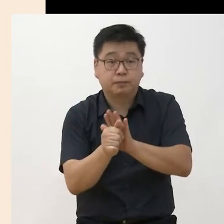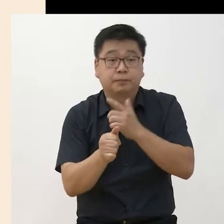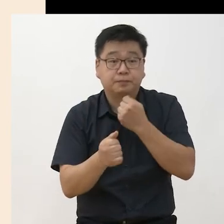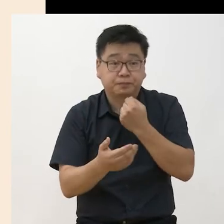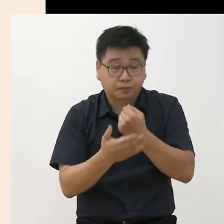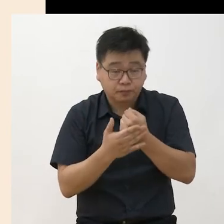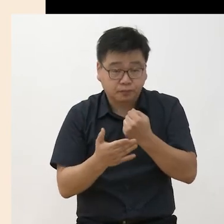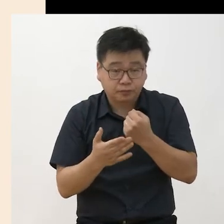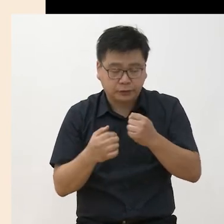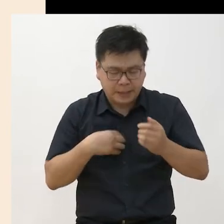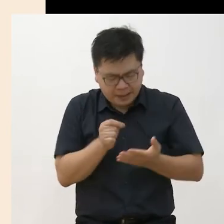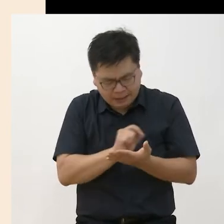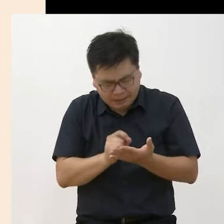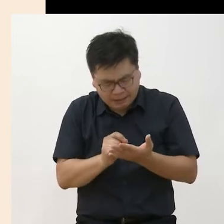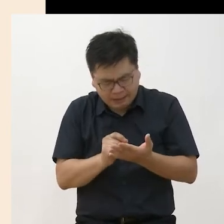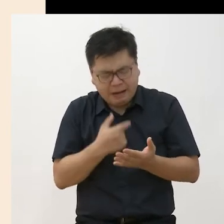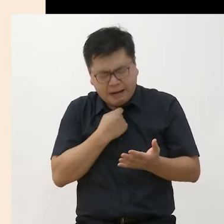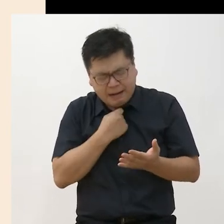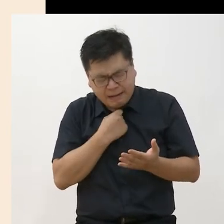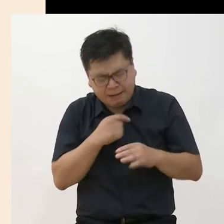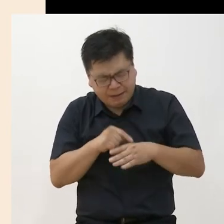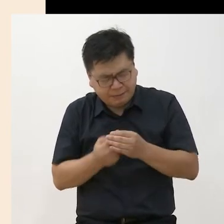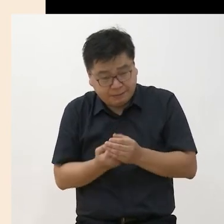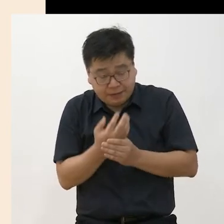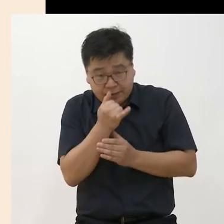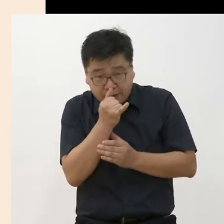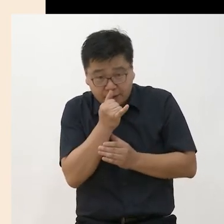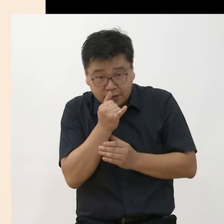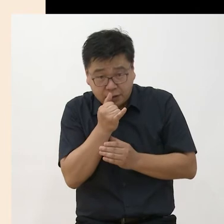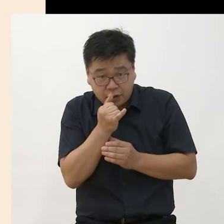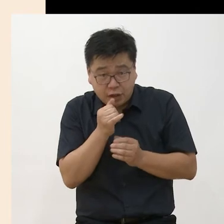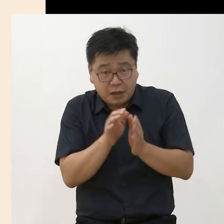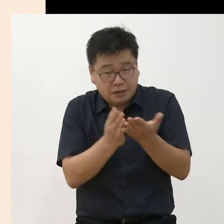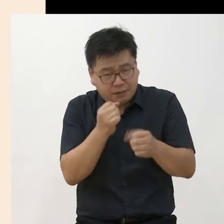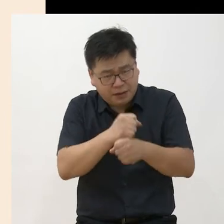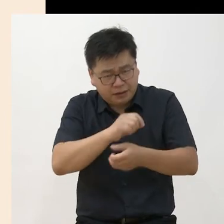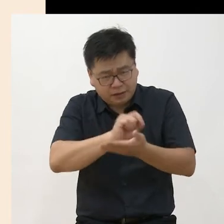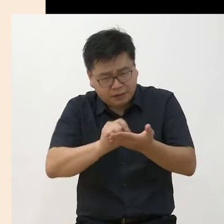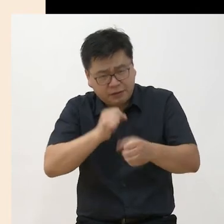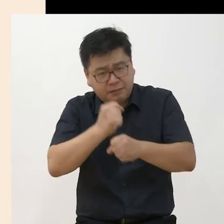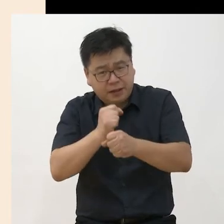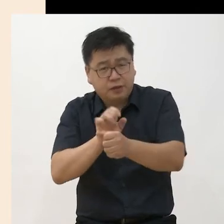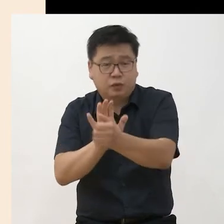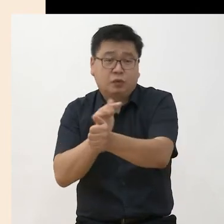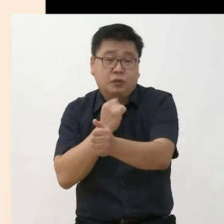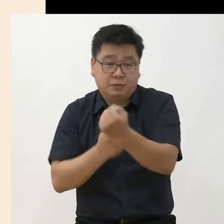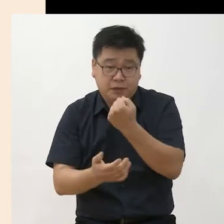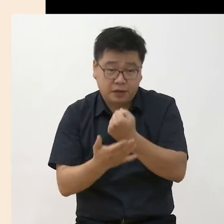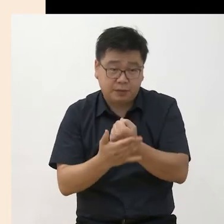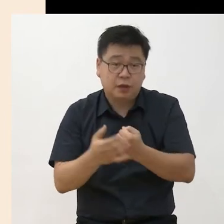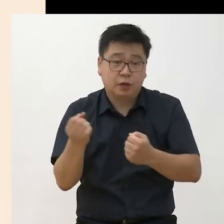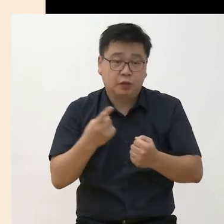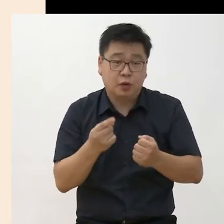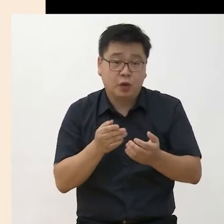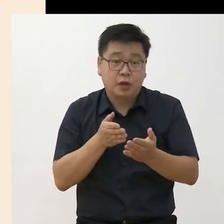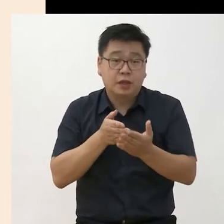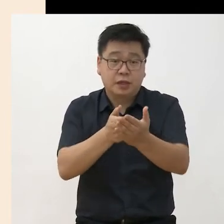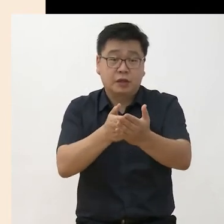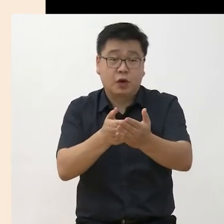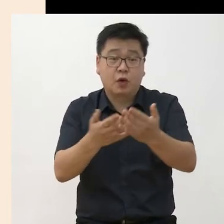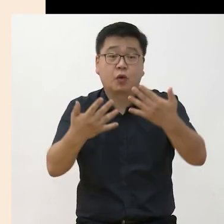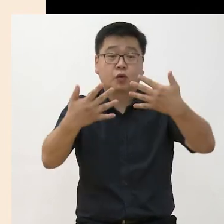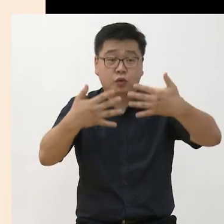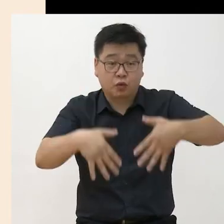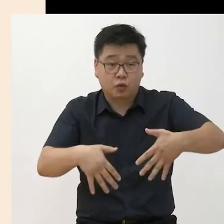지원함으로써 작가들의 창작 의욕을 고취하고 우수 문학 작품 생산에 기여하는 것이 사업 목적이고요. 신청 자격은 아까도